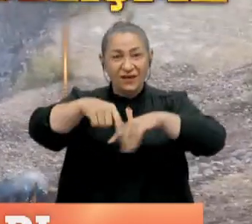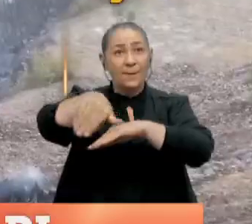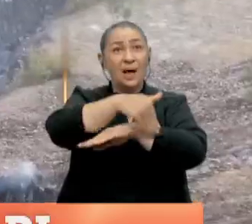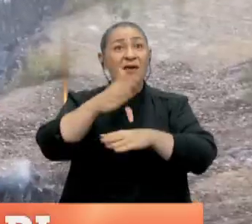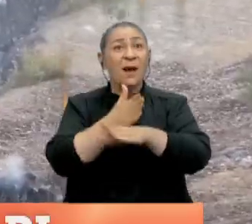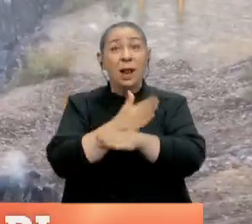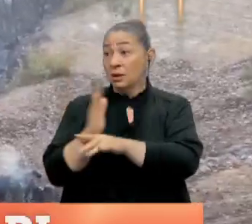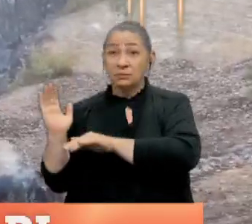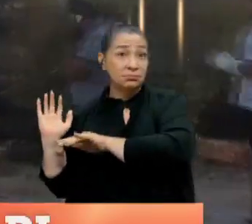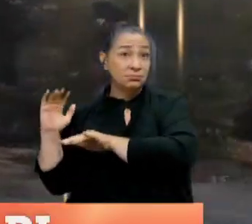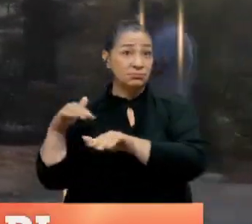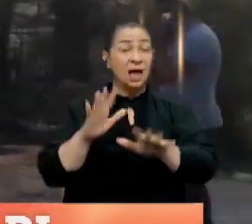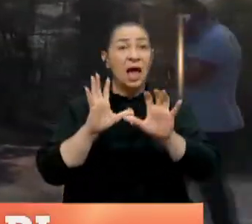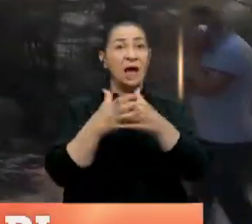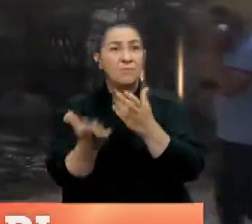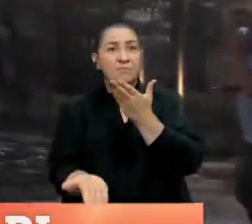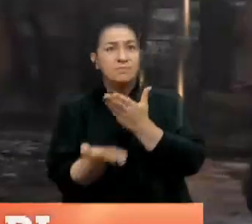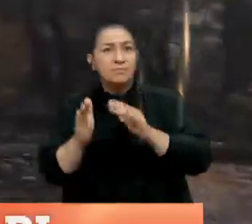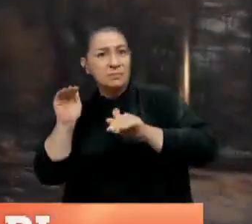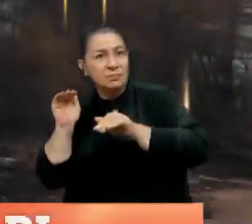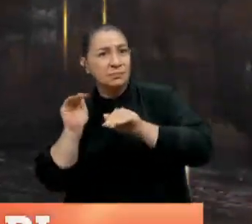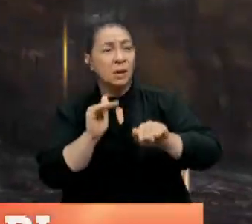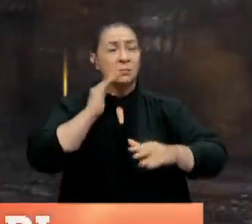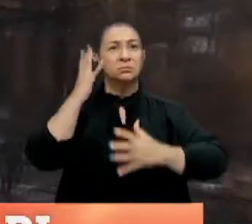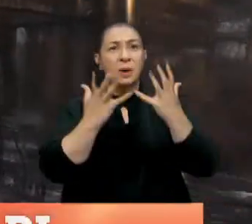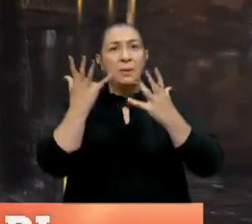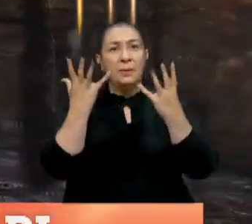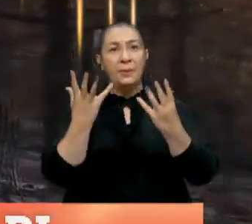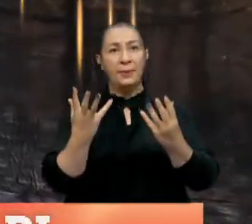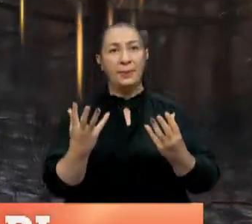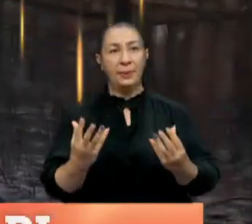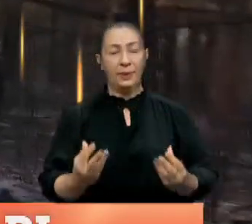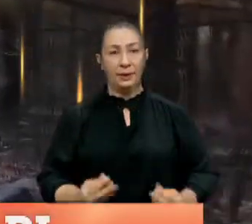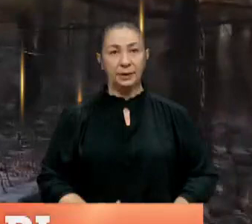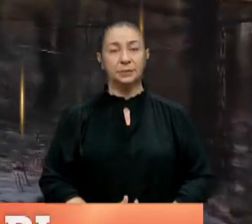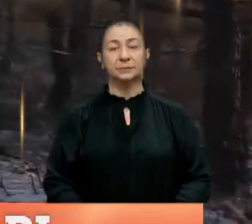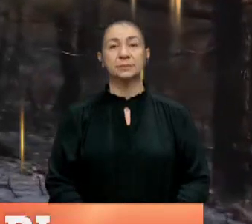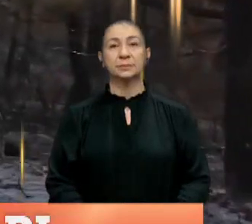gelen vatandaşların ekiplere sağladığı büyük destekle kontrol altına alındı.